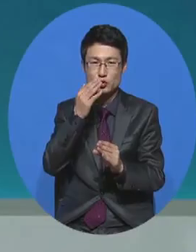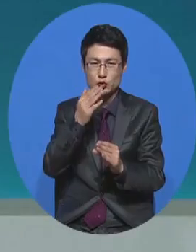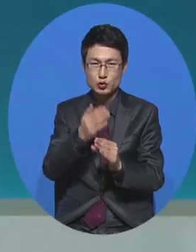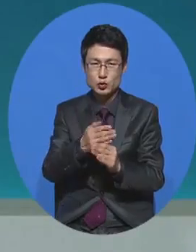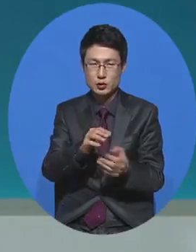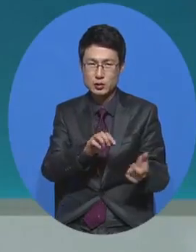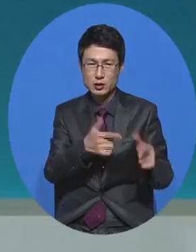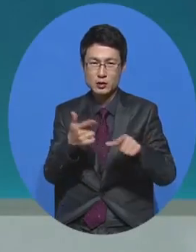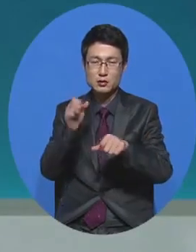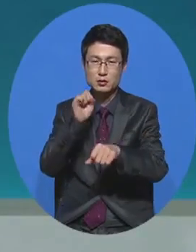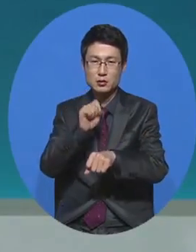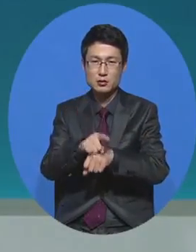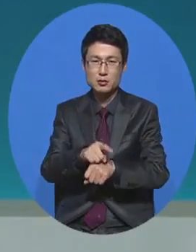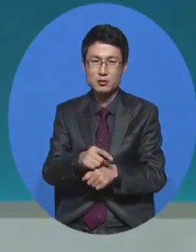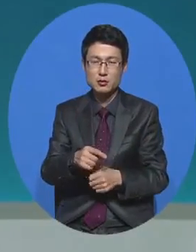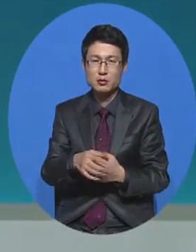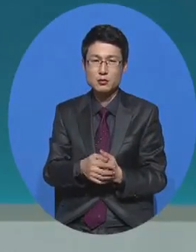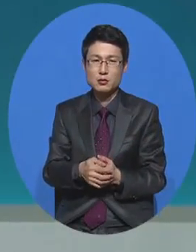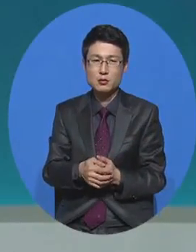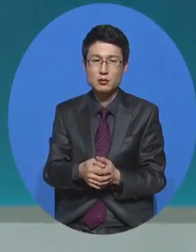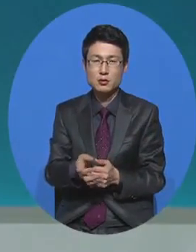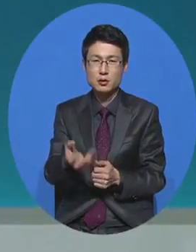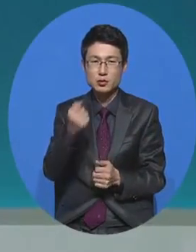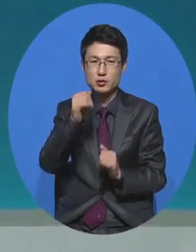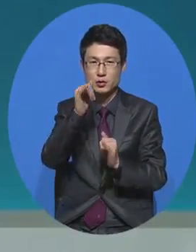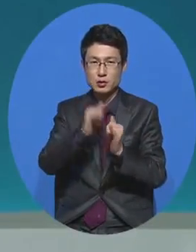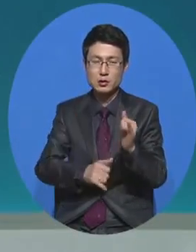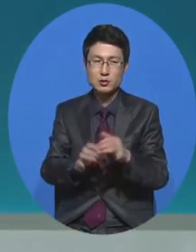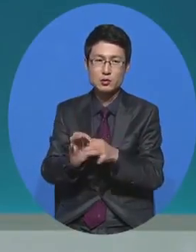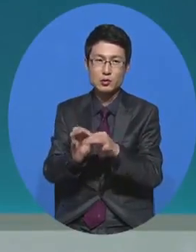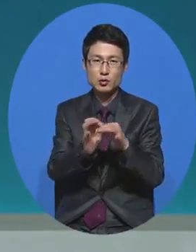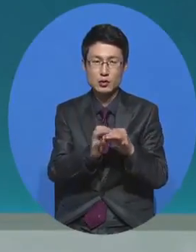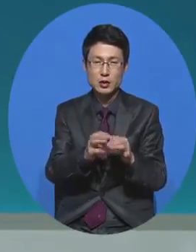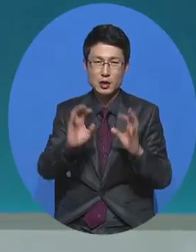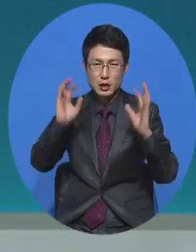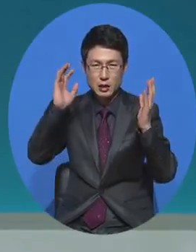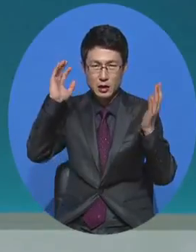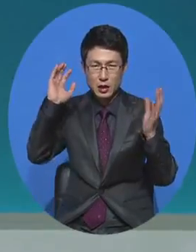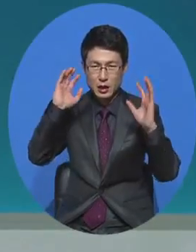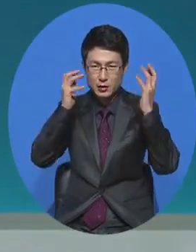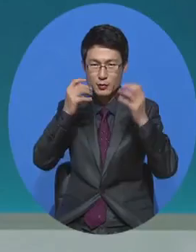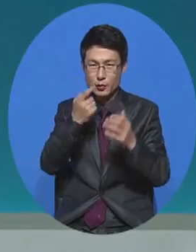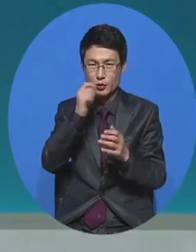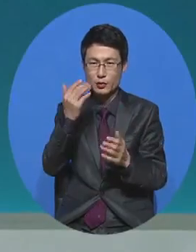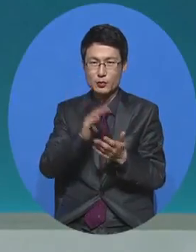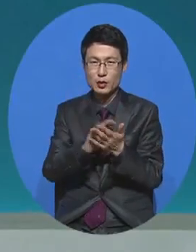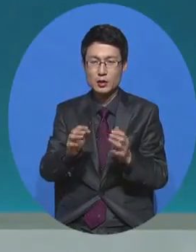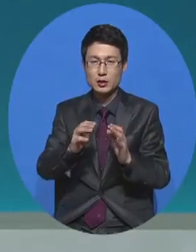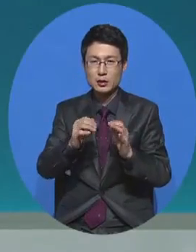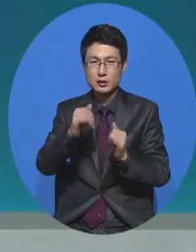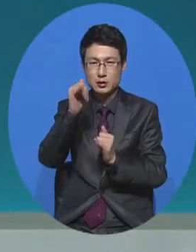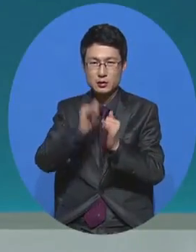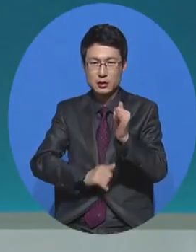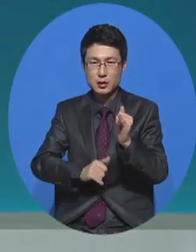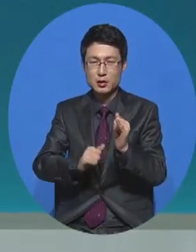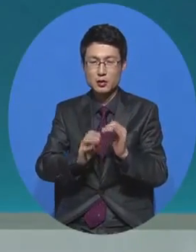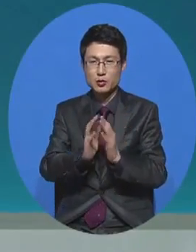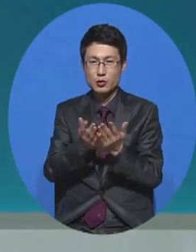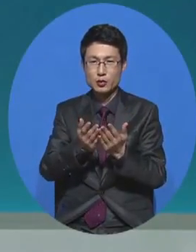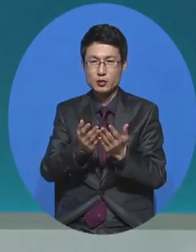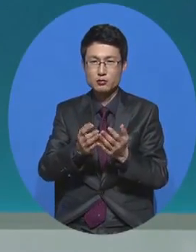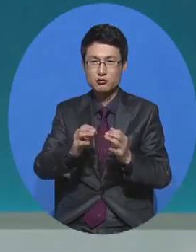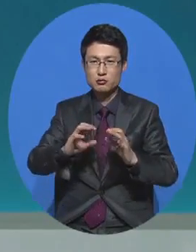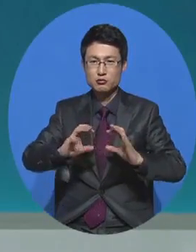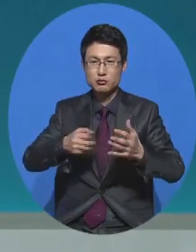다양성 이런 것을 역사를 통해서 아이들이 배운 건데요 이번 역사교과서 국정 아 파동은